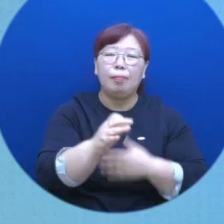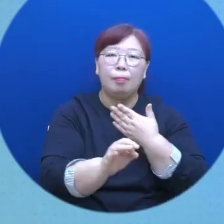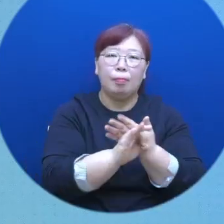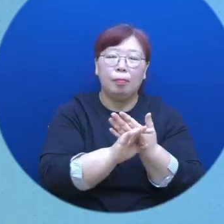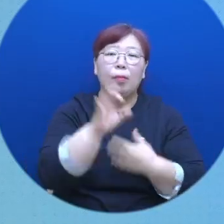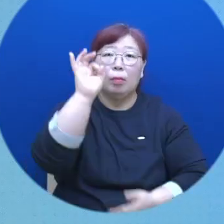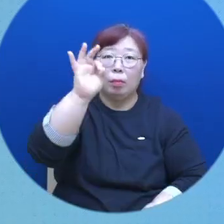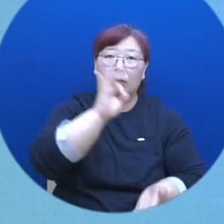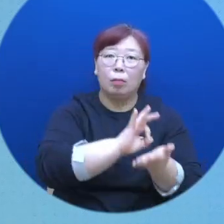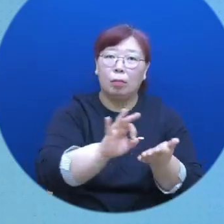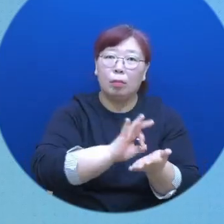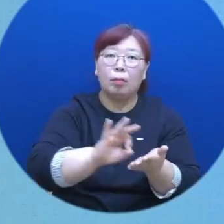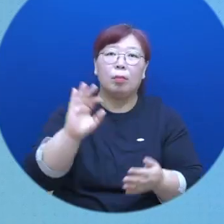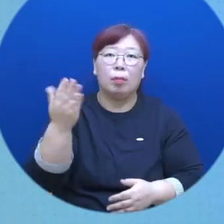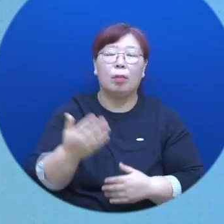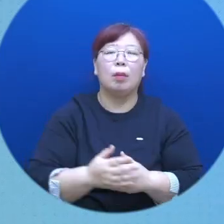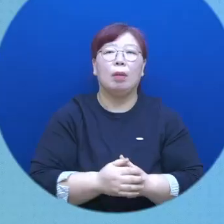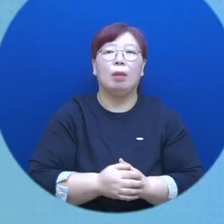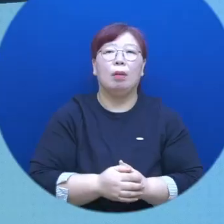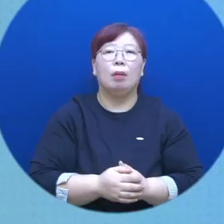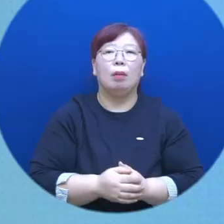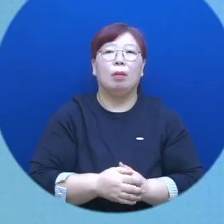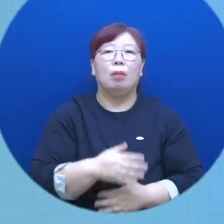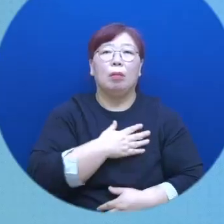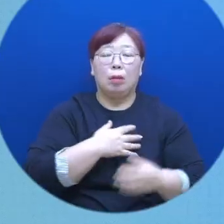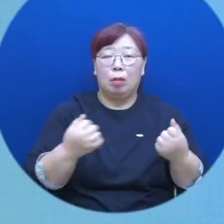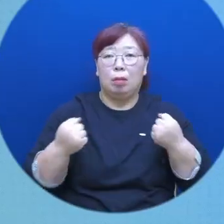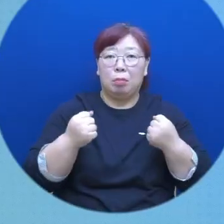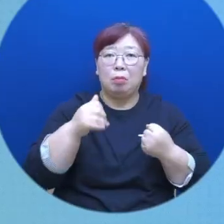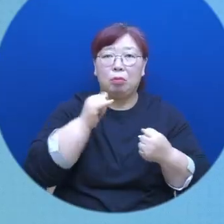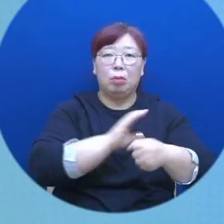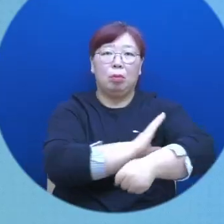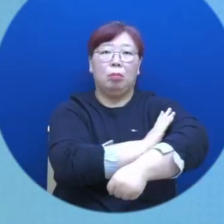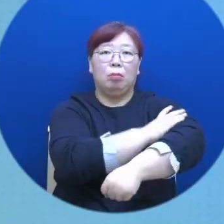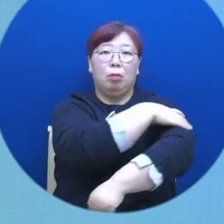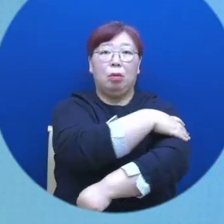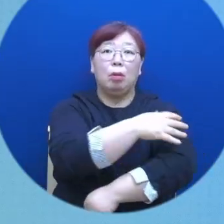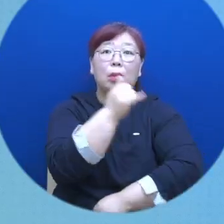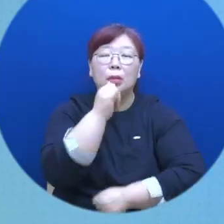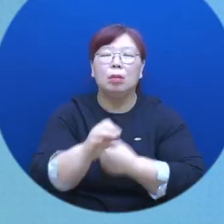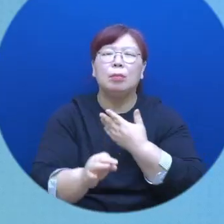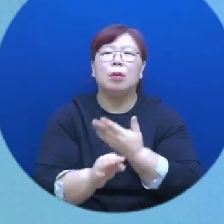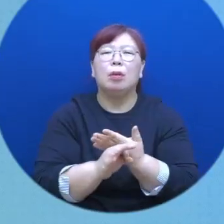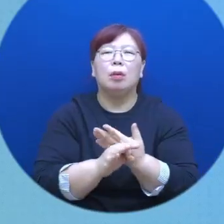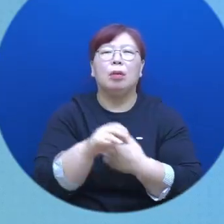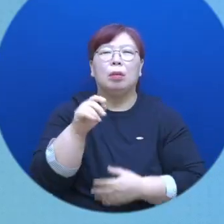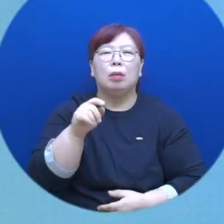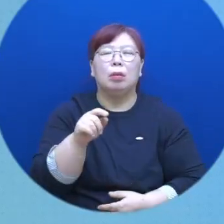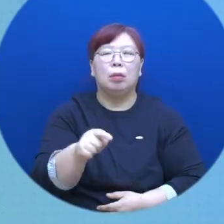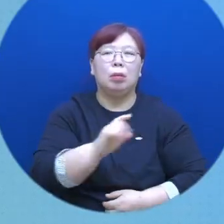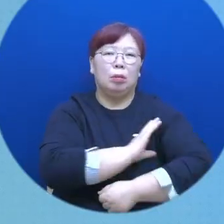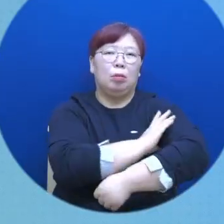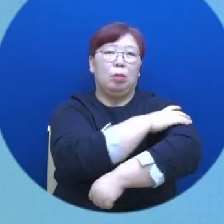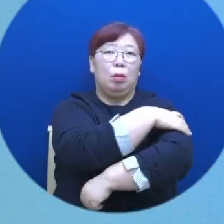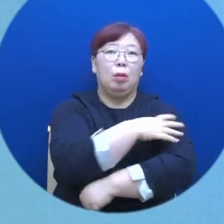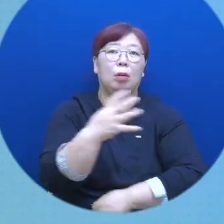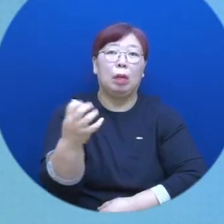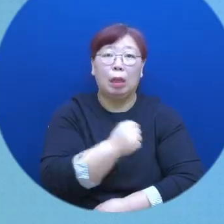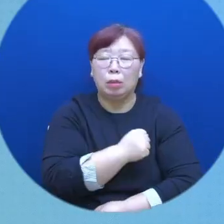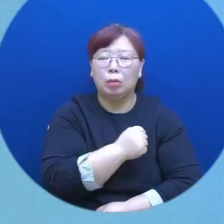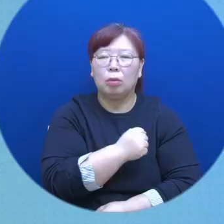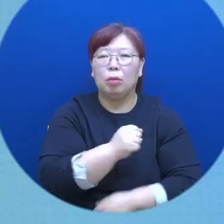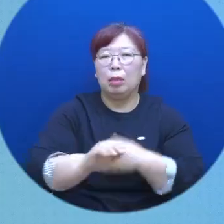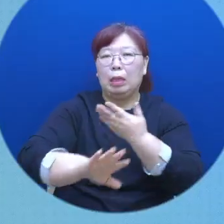써요. 내가 힘이 있나요? 내가 어떤 권력이 있나요? 그러면 그 권력을 가지고